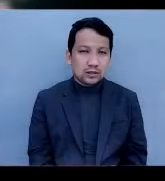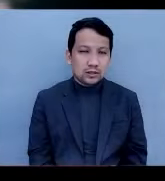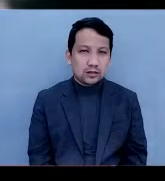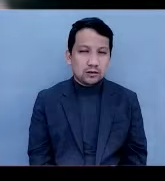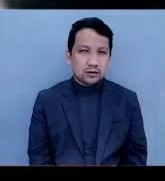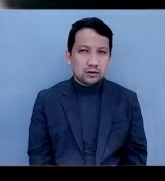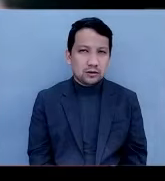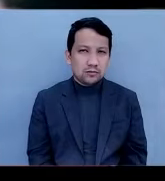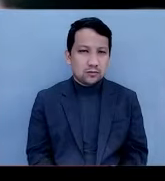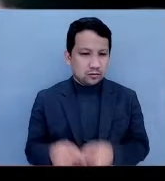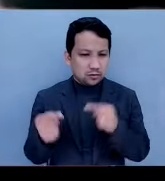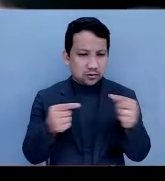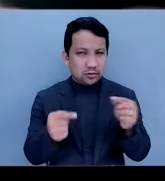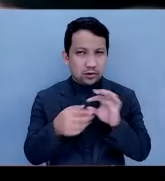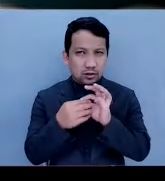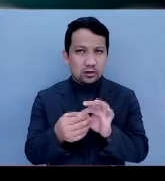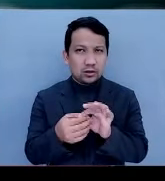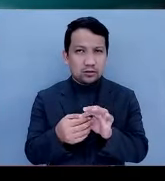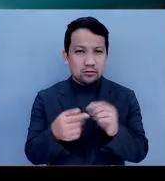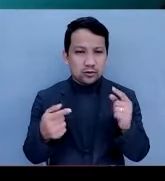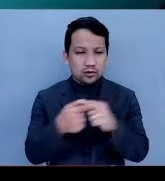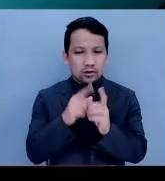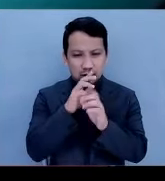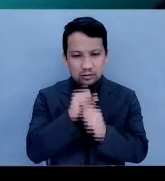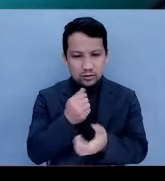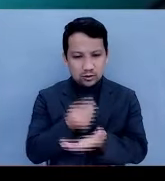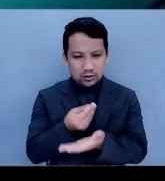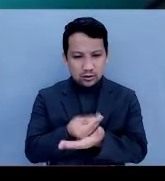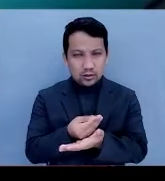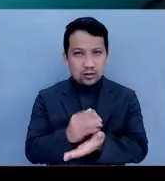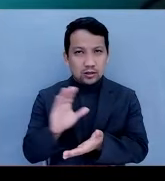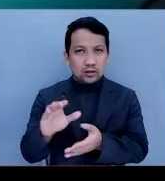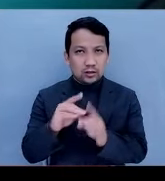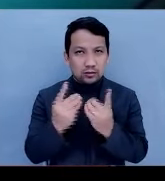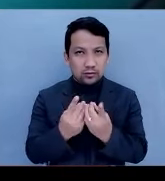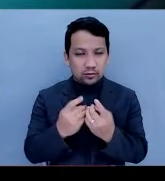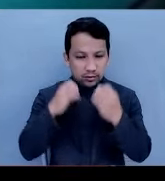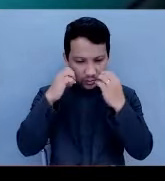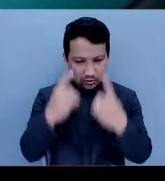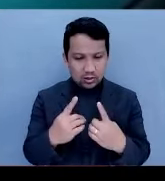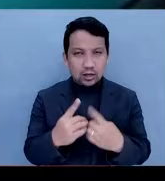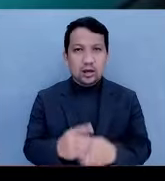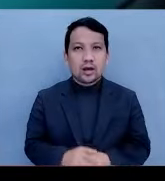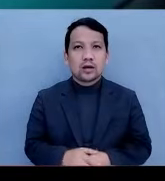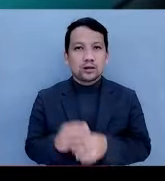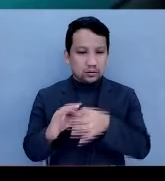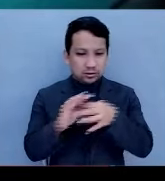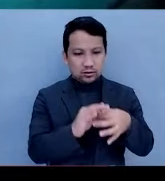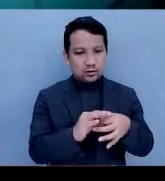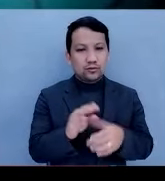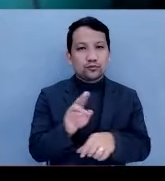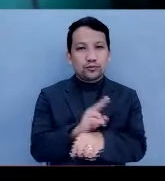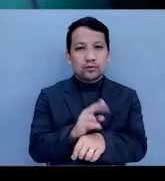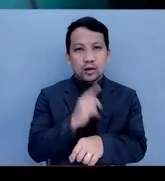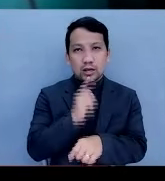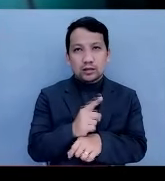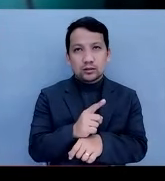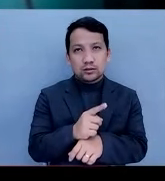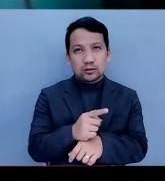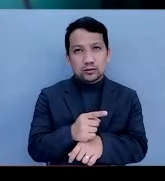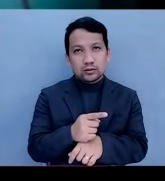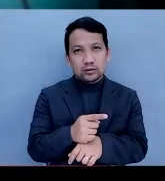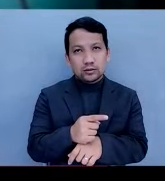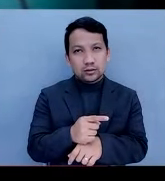Mainit na usap-usapan ang confidential fund sa proposed budget ng Department of Education na gagamitin umano sa paniniktik sa